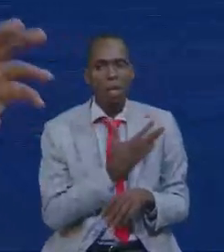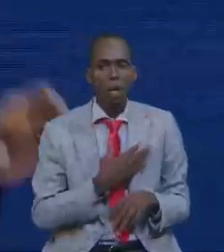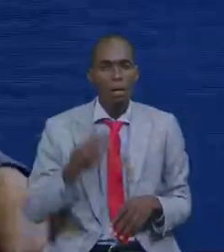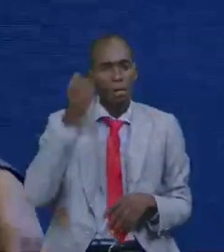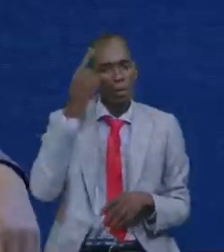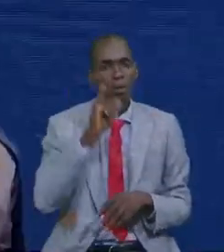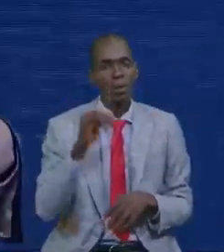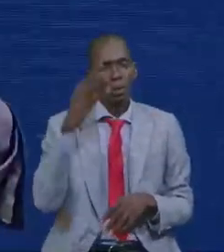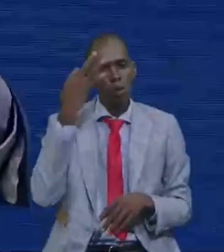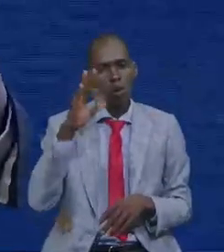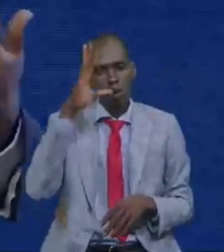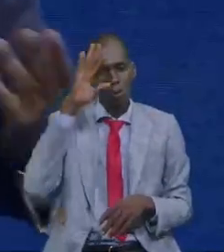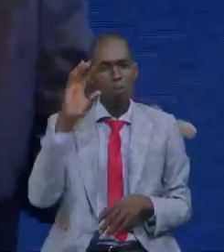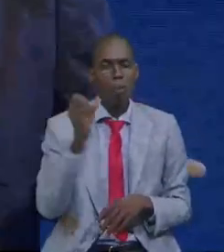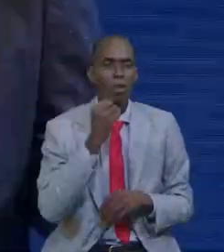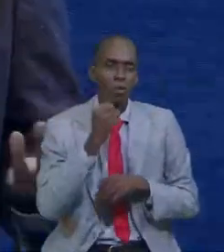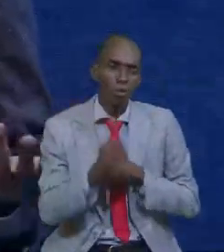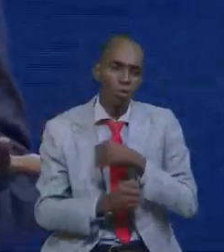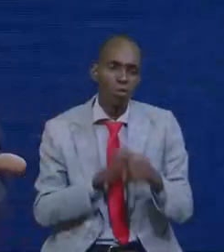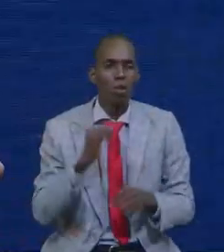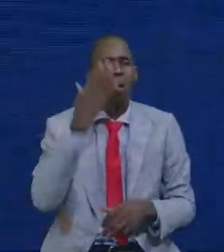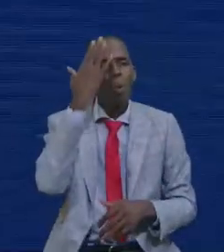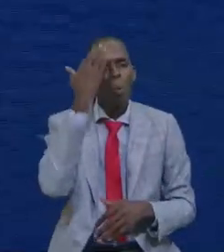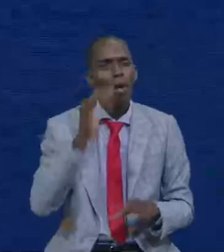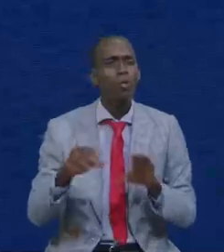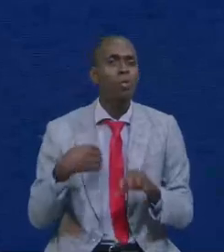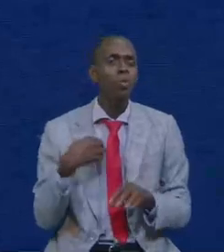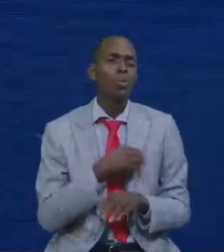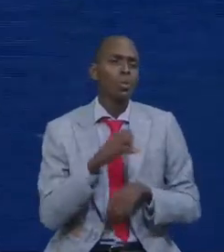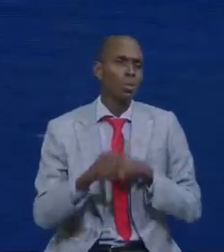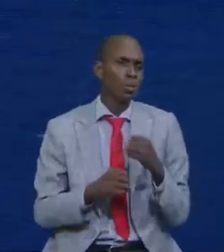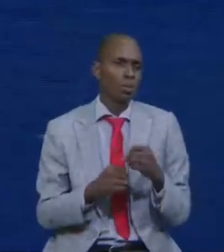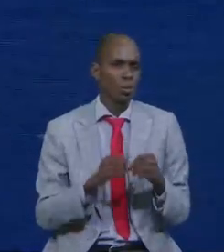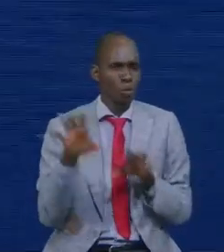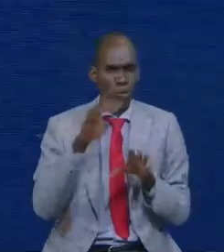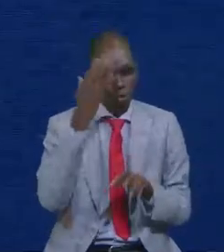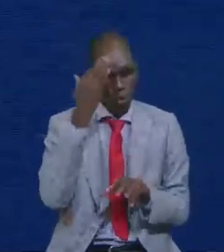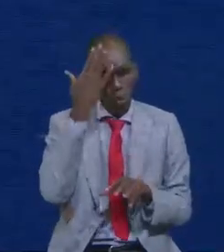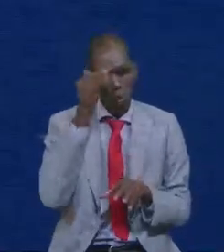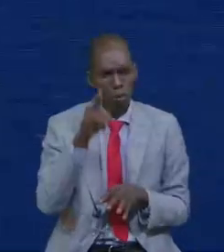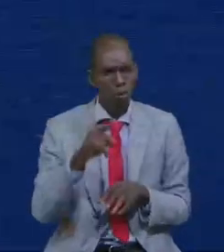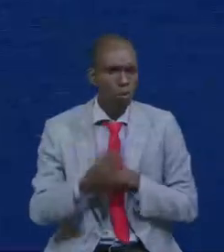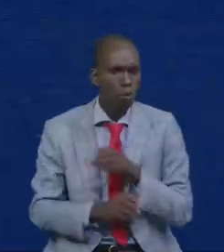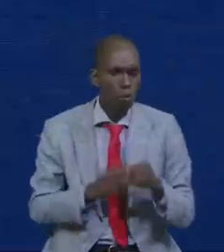l'homme. Pourquoi souffrons-nous? Est-ce que nous comprenons pourquoi nous souffrons?